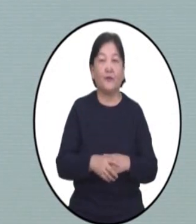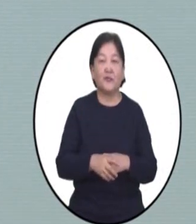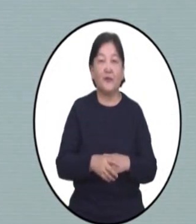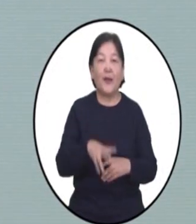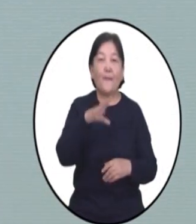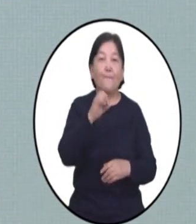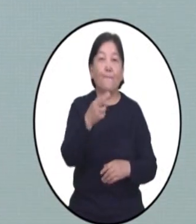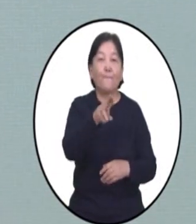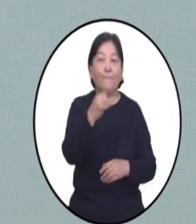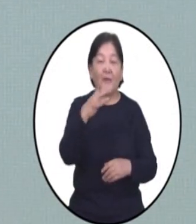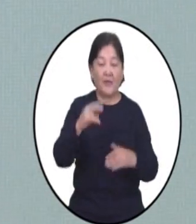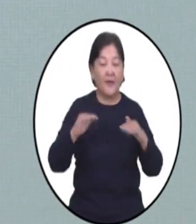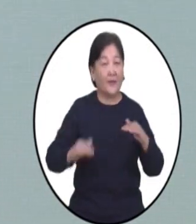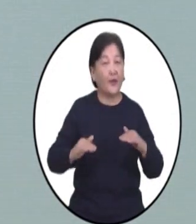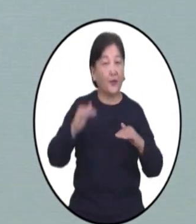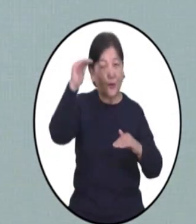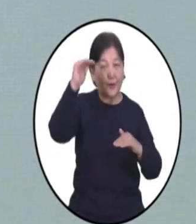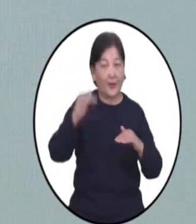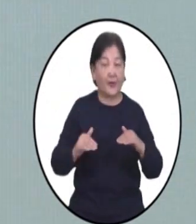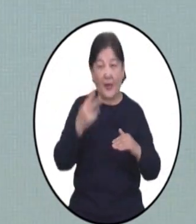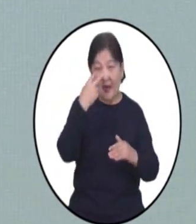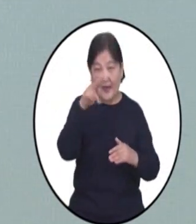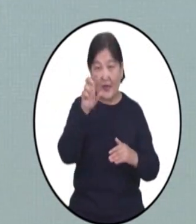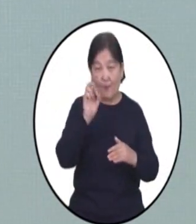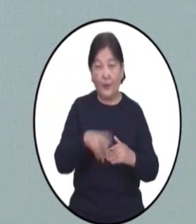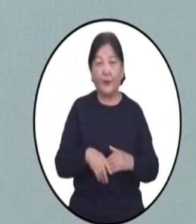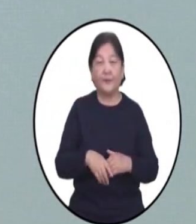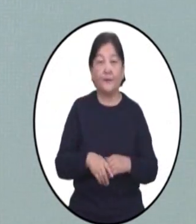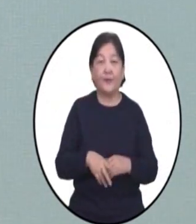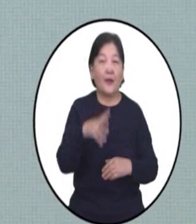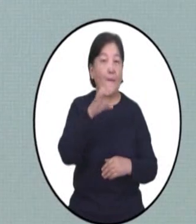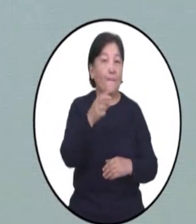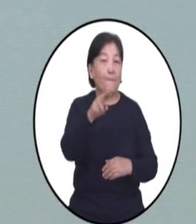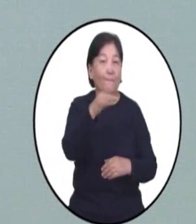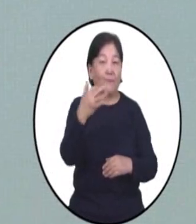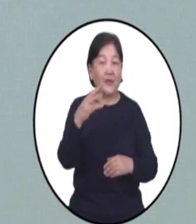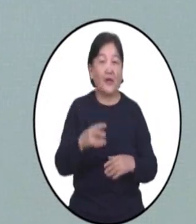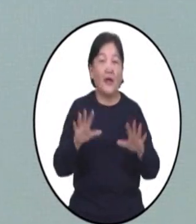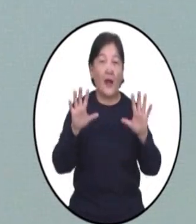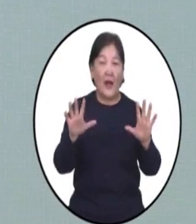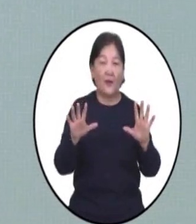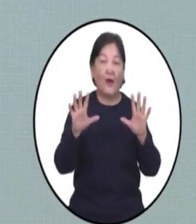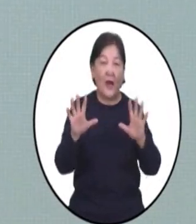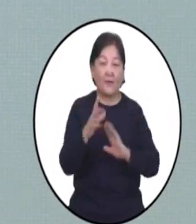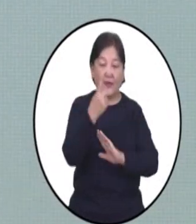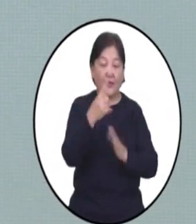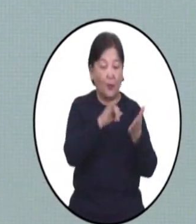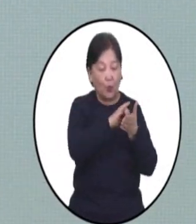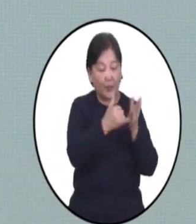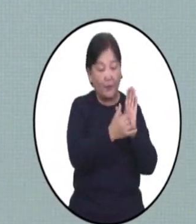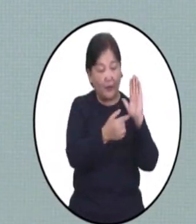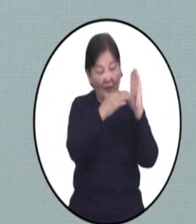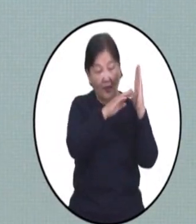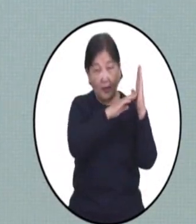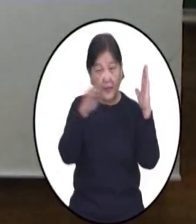медиан болон дээд доод кавертелүүдэд олж үзье. За, медиана бол болохоор 10 11 дахь утга маань яг үхэхэр 8